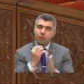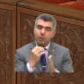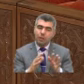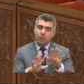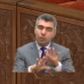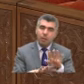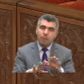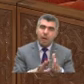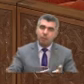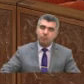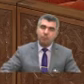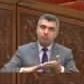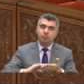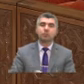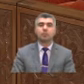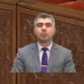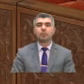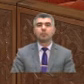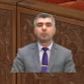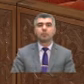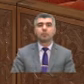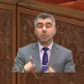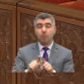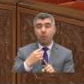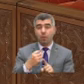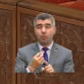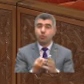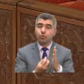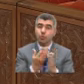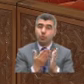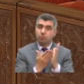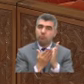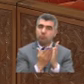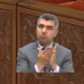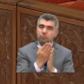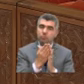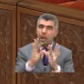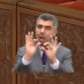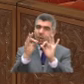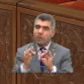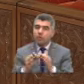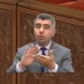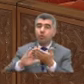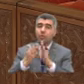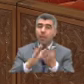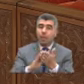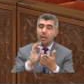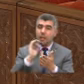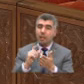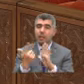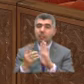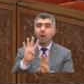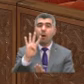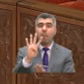والتنمية المجالية. وهذا القطاع عرف تطور مهم في بلادنا وبلغ عدد التعاونيات أكثر من 47 ألف